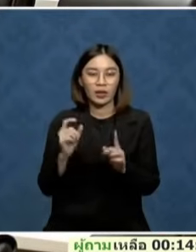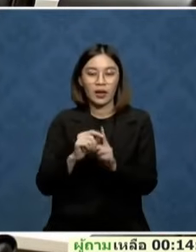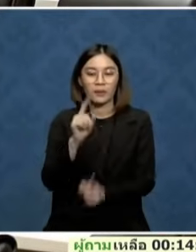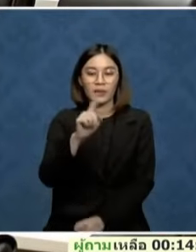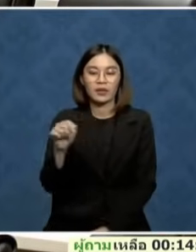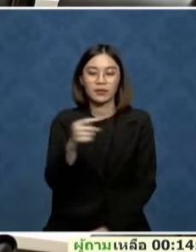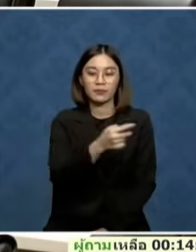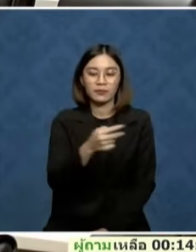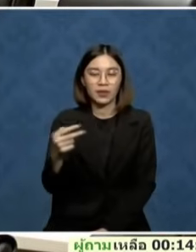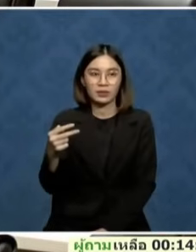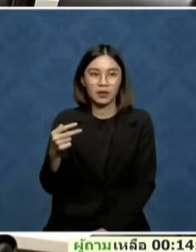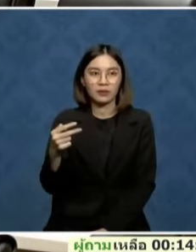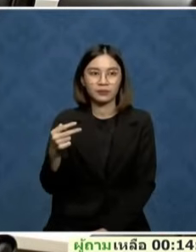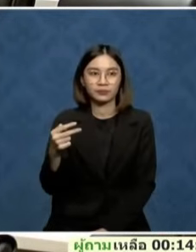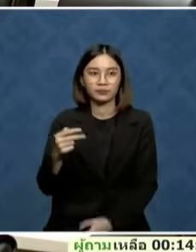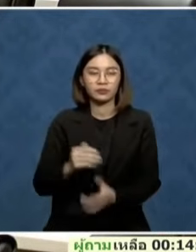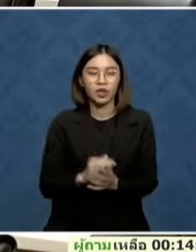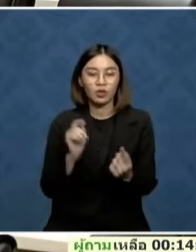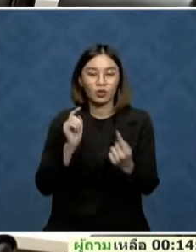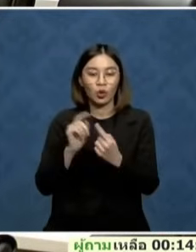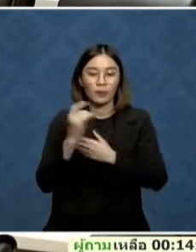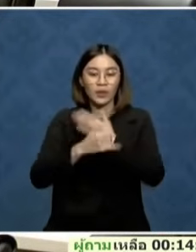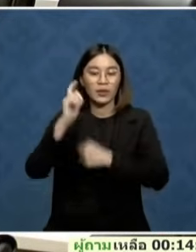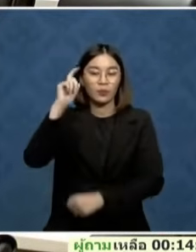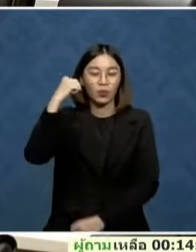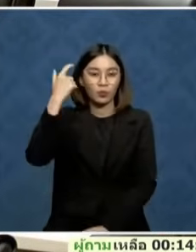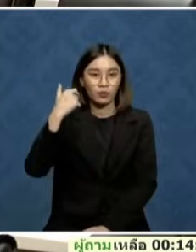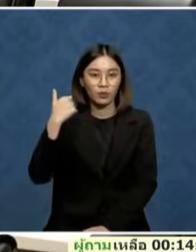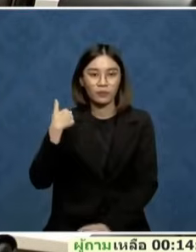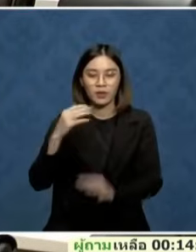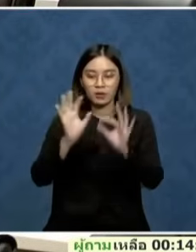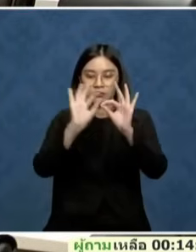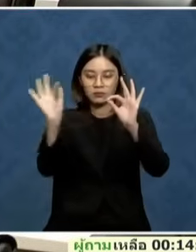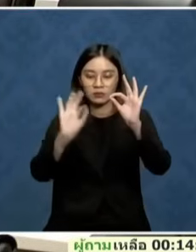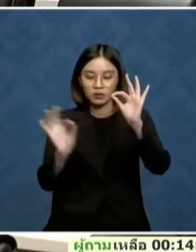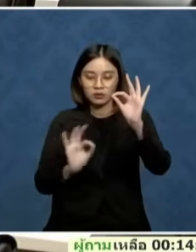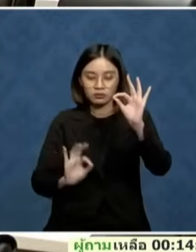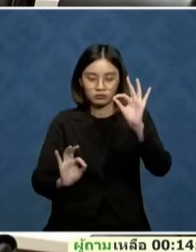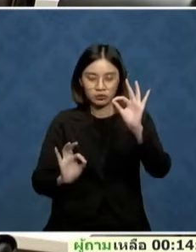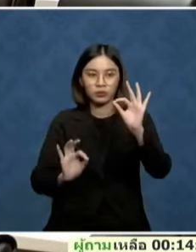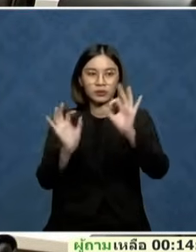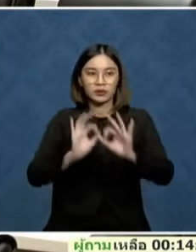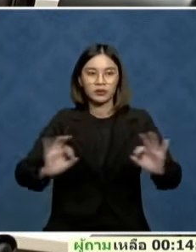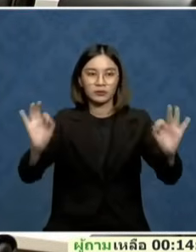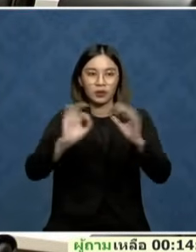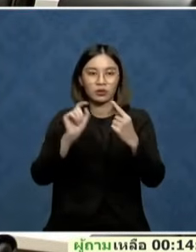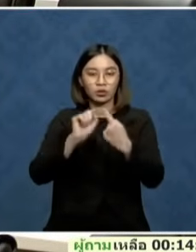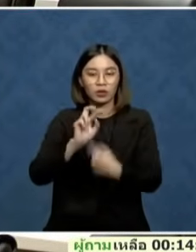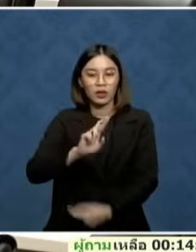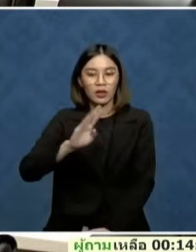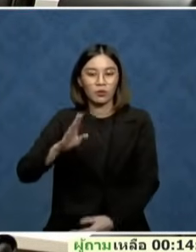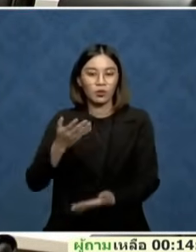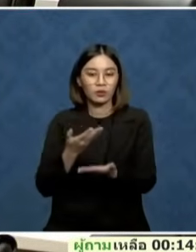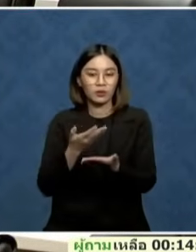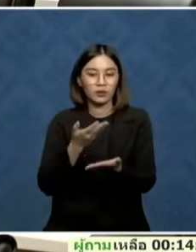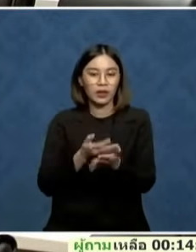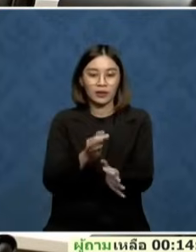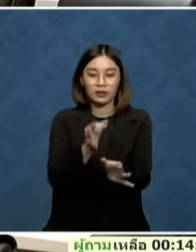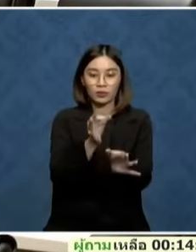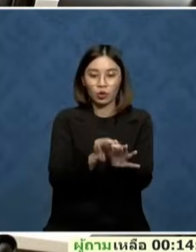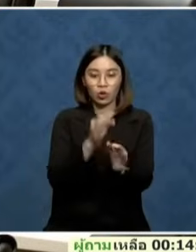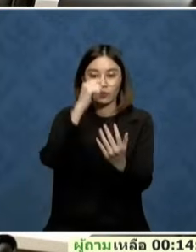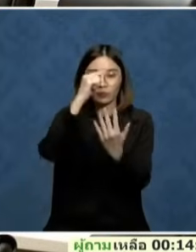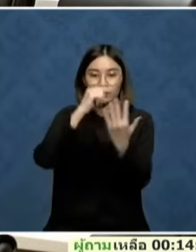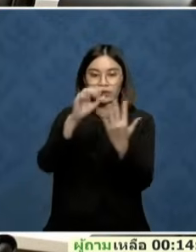the Military Junta in Myanmar ที่มีเนื้อหานะครับสาระสำคัญคือระบบธนาคารของประเทศไทยของ